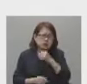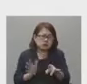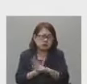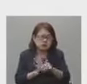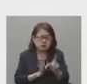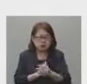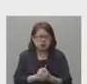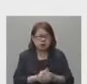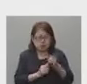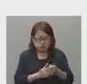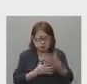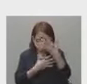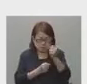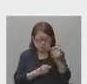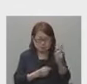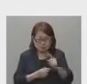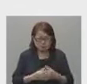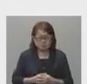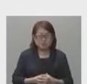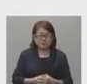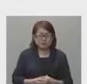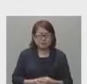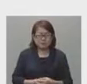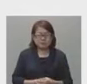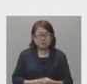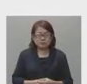นี้ท่านประธานต้องสนใจแน่ๆแ